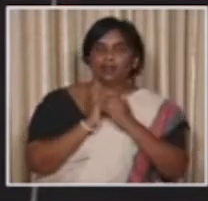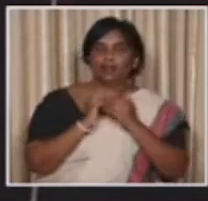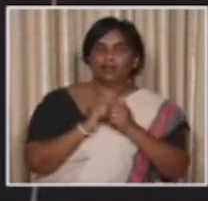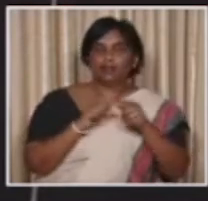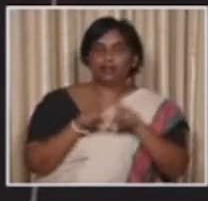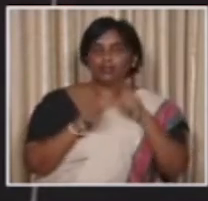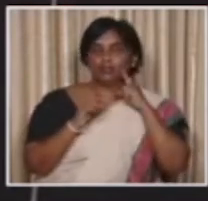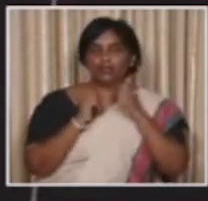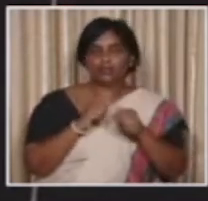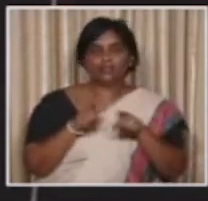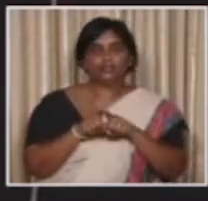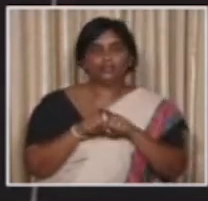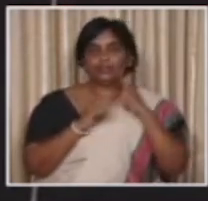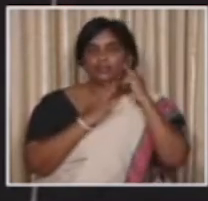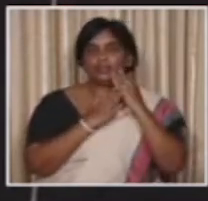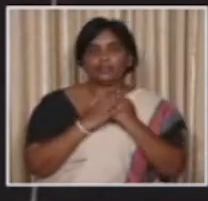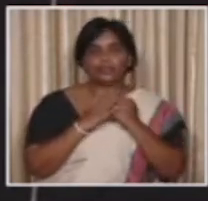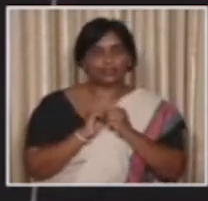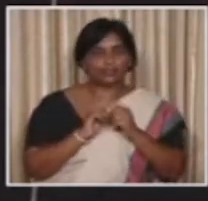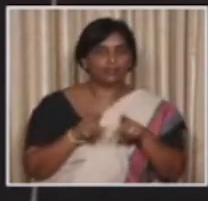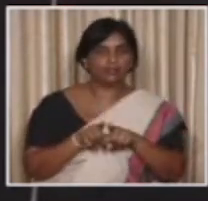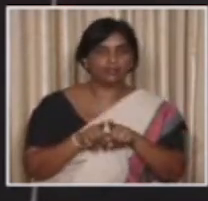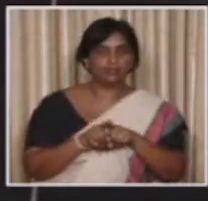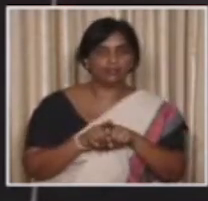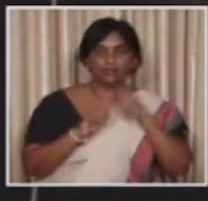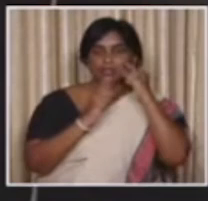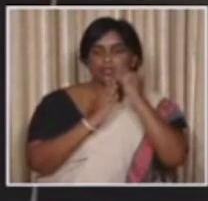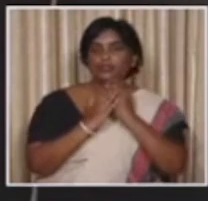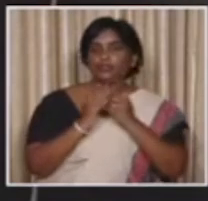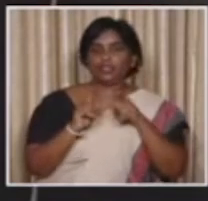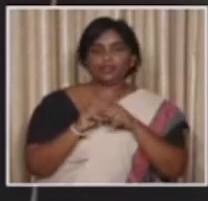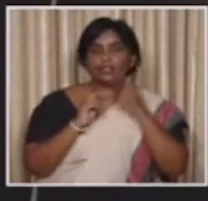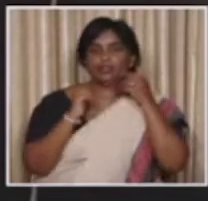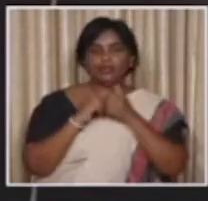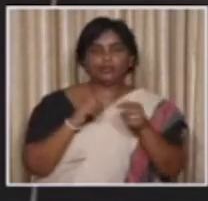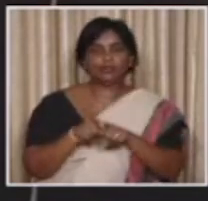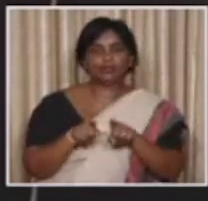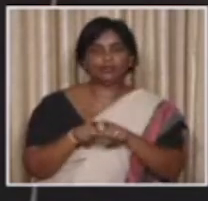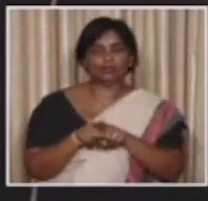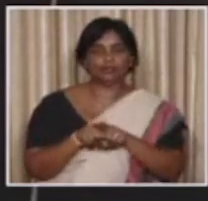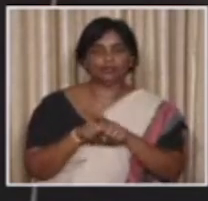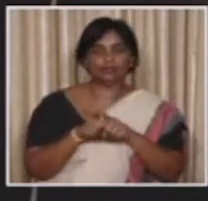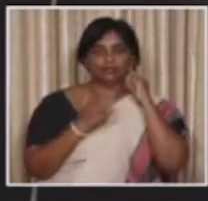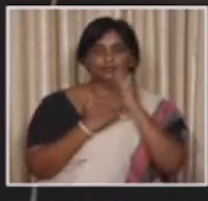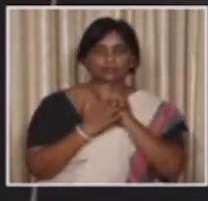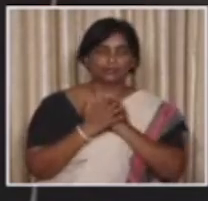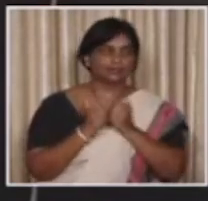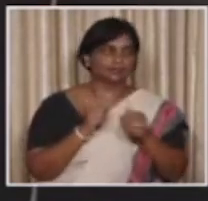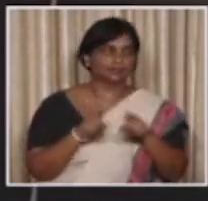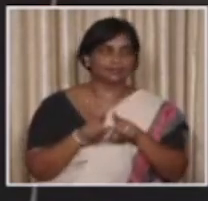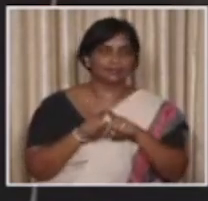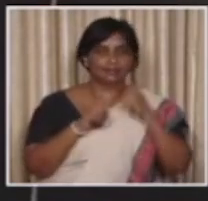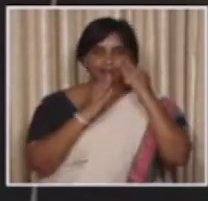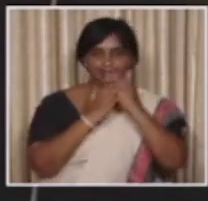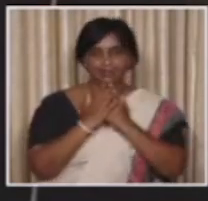පුළුවන් කියලා. ඒ වගේම ගොඩක් අය චෝදනා කරා මේ ජාත්‍යන්තර මූල්‍ය අරමුදල මොකටද අපි ගියේ? මේකෙන් අපිට හම්බෙන්නේ US බිලියන පොඩි ගාණක්.